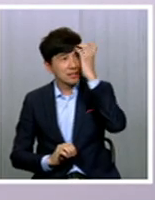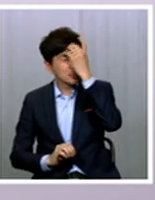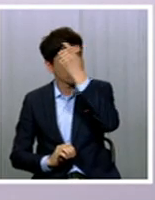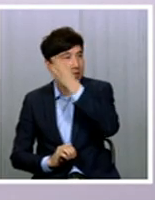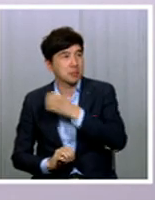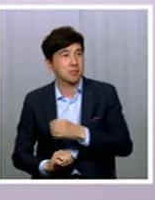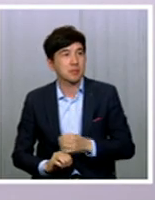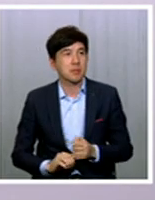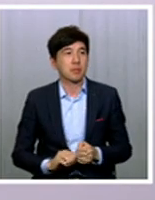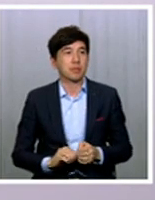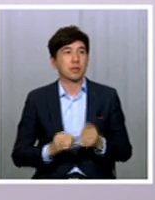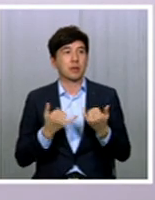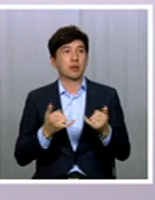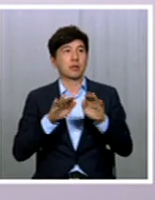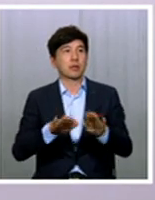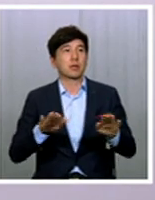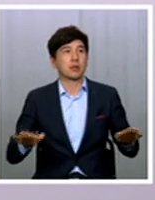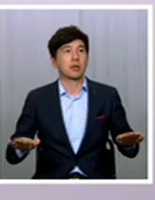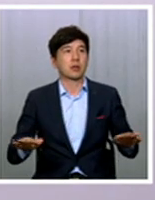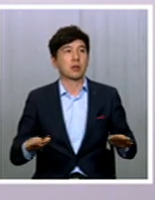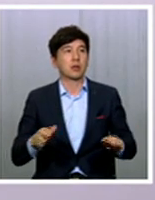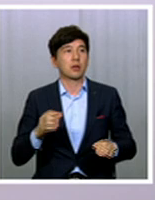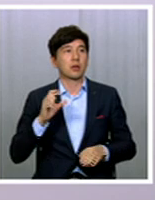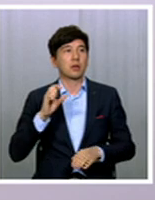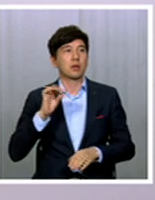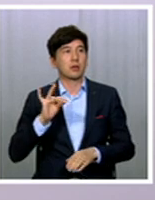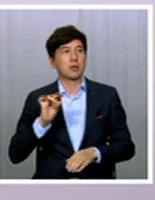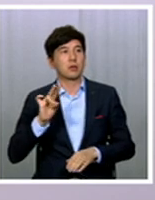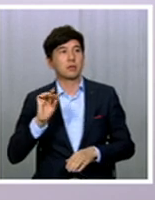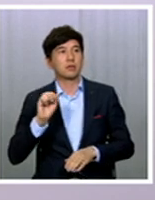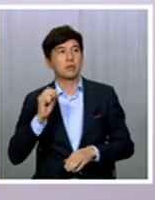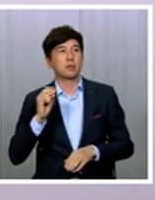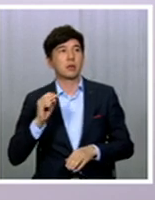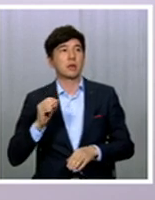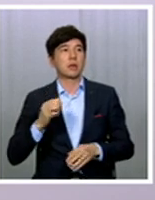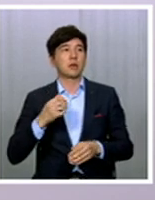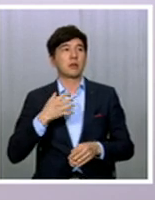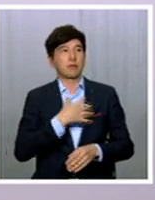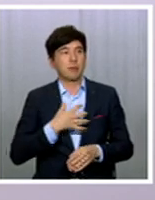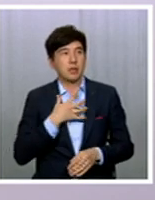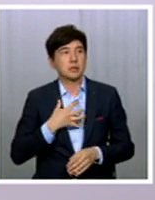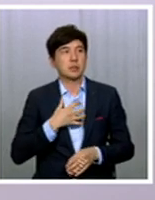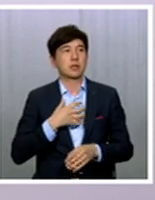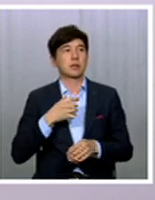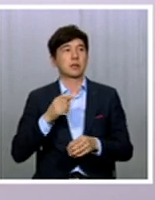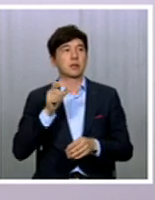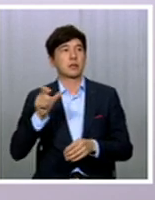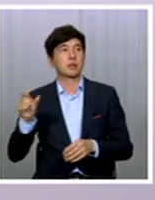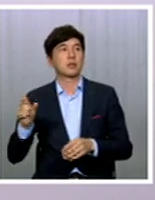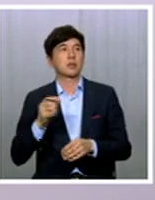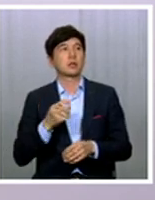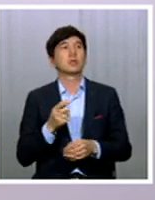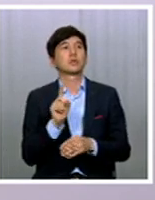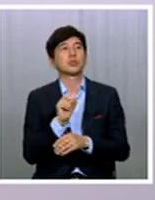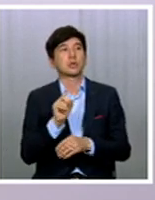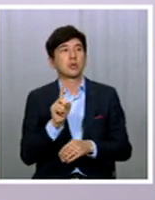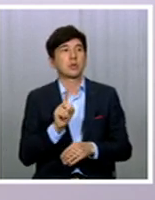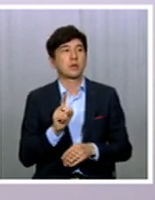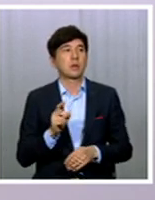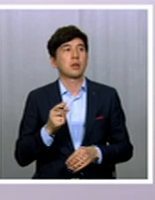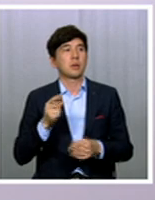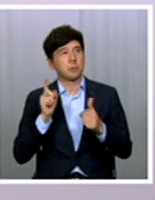Ал енді оқушылар, экономикалық инфрақұрылымның негізгі басты белгілеріне тоқталып өтейік. Оның негізгі басты белгілерін атап айтатын болсақ,